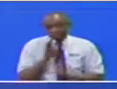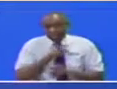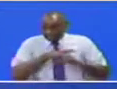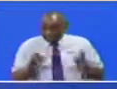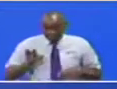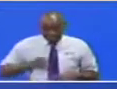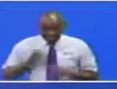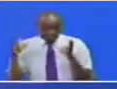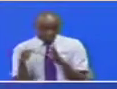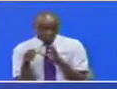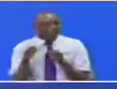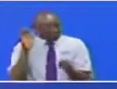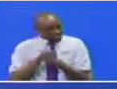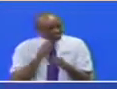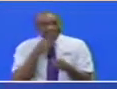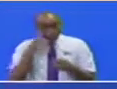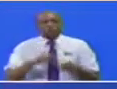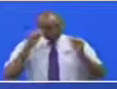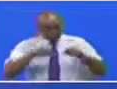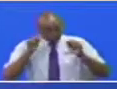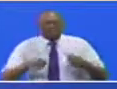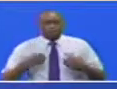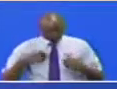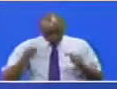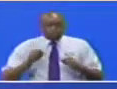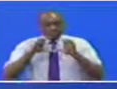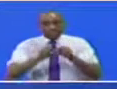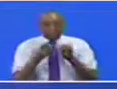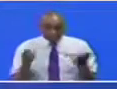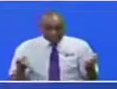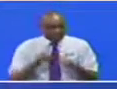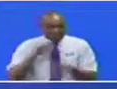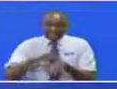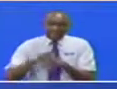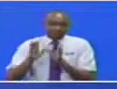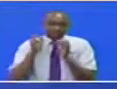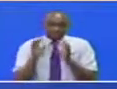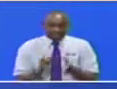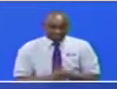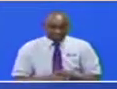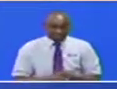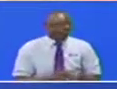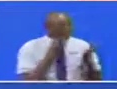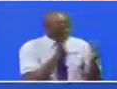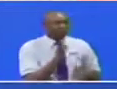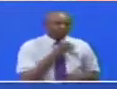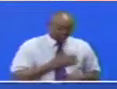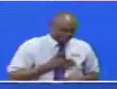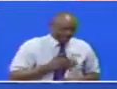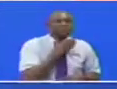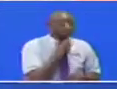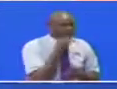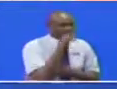Lakini wanawake ni wengi sana wanaona wana nafasi hiyo, lakini bado hawajaipata sana. Pesa Mitula, kidogo ningependa kuuliza